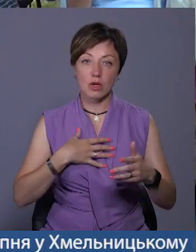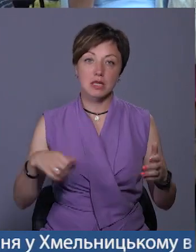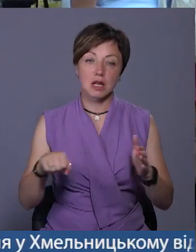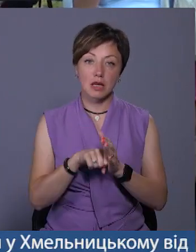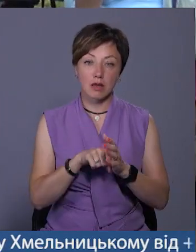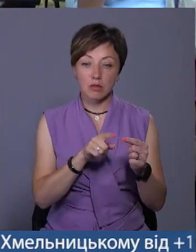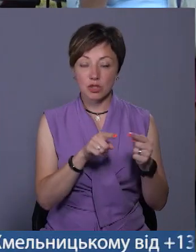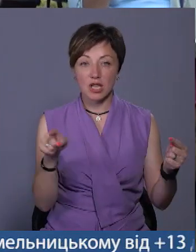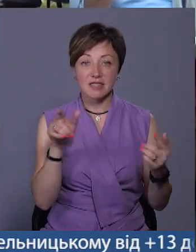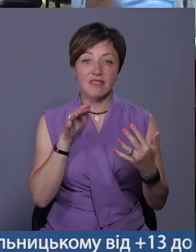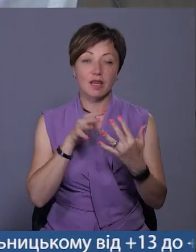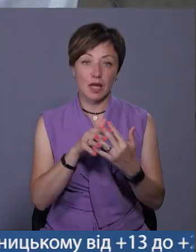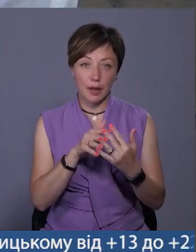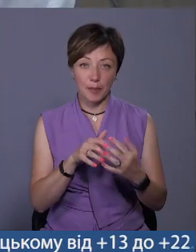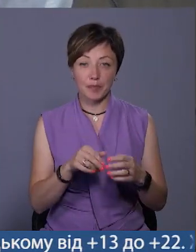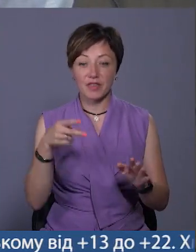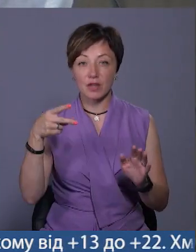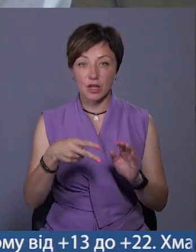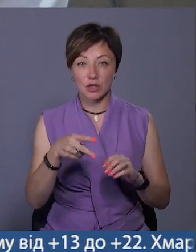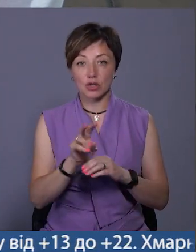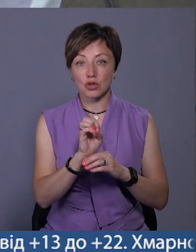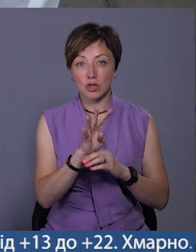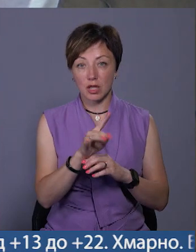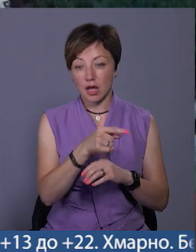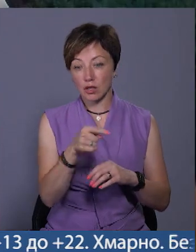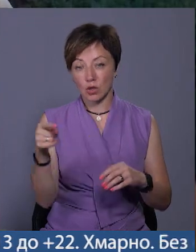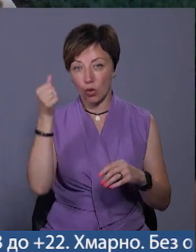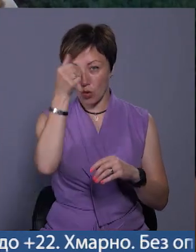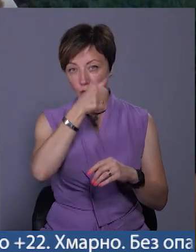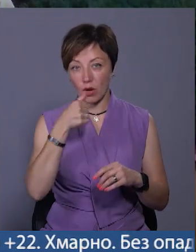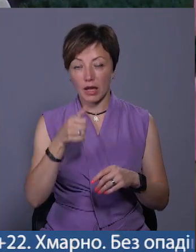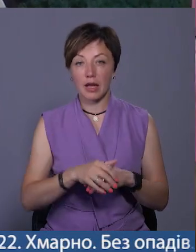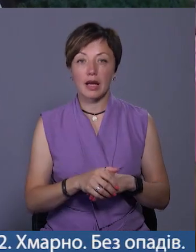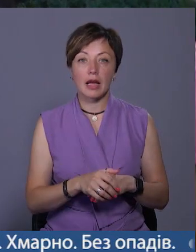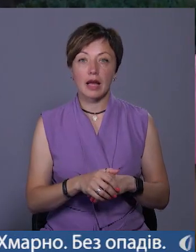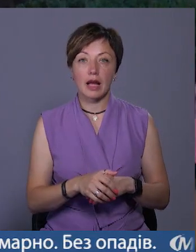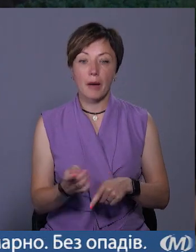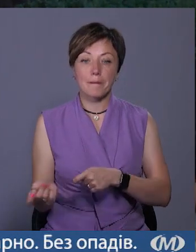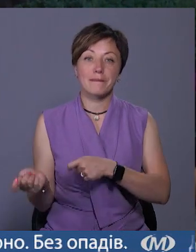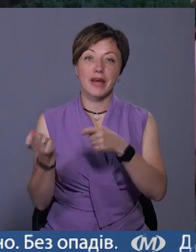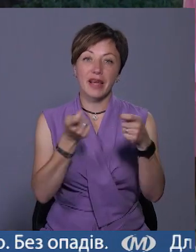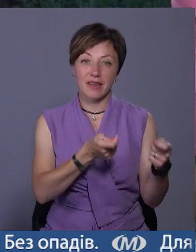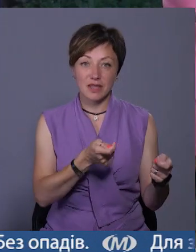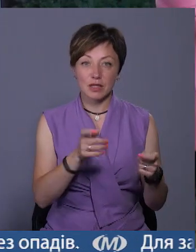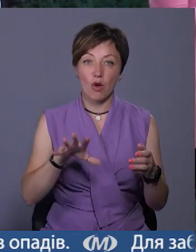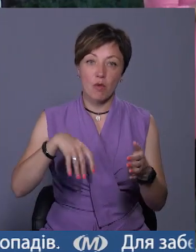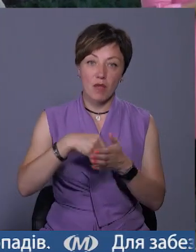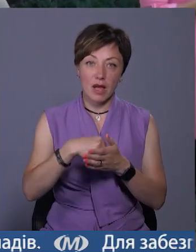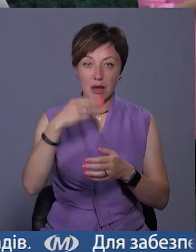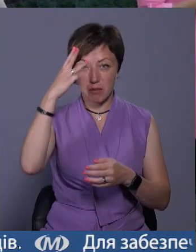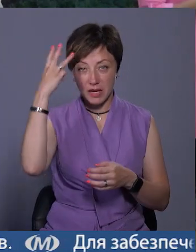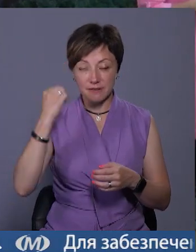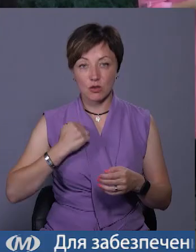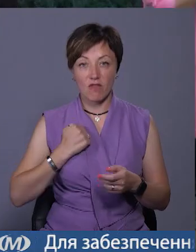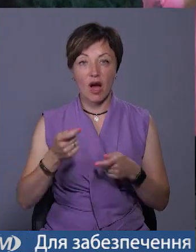час російсько-української війни з 2014 року. Транспортування повністю оплачує обласна Хмельницька